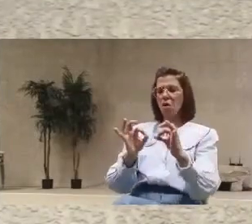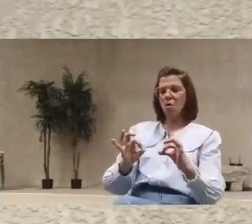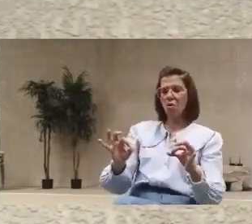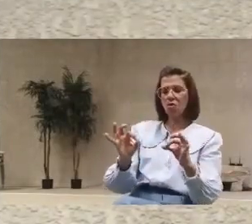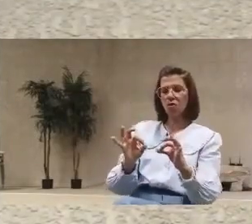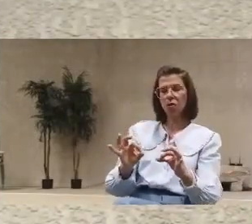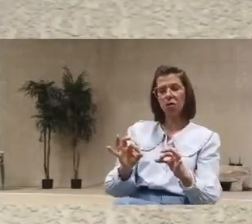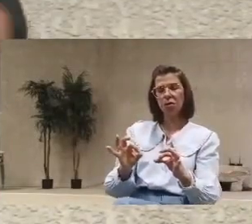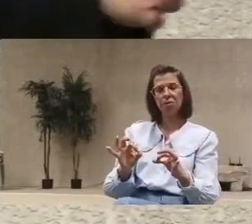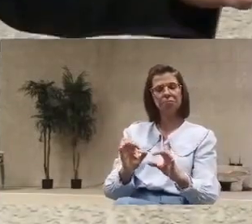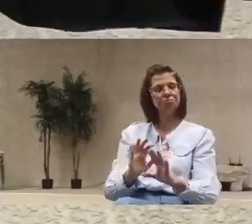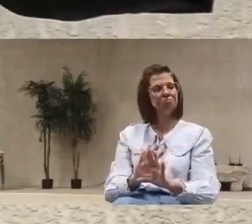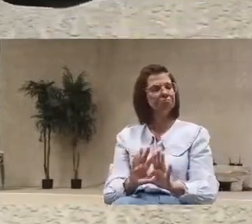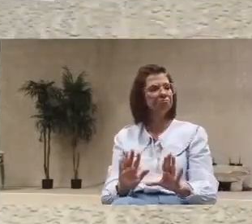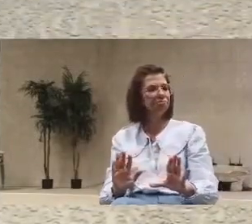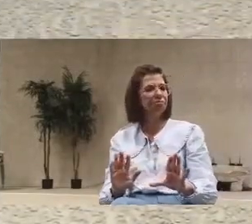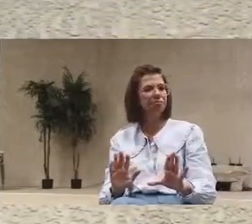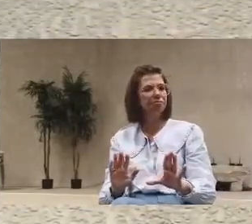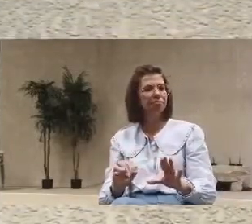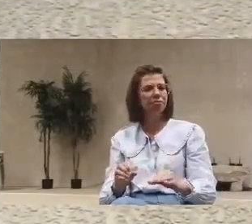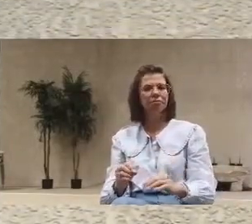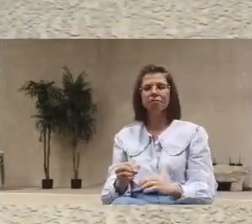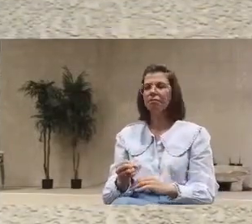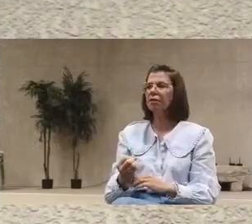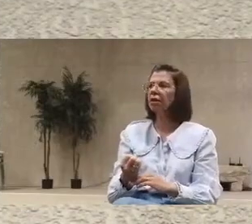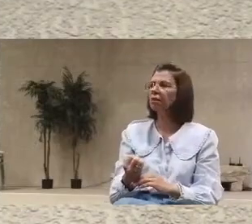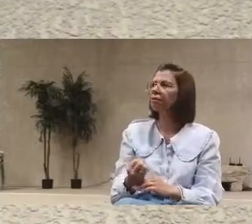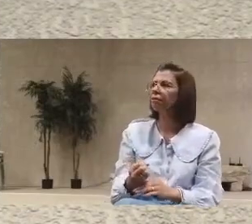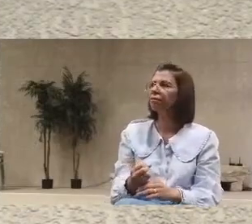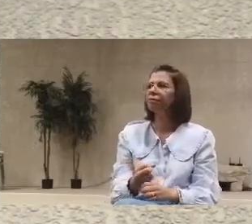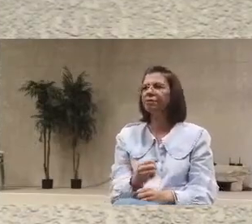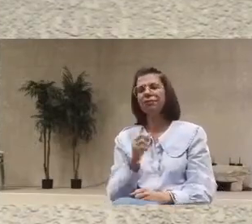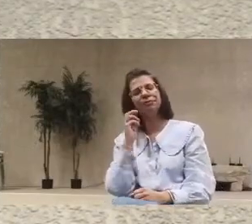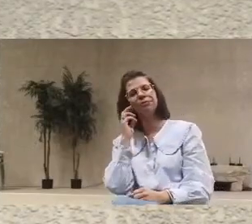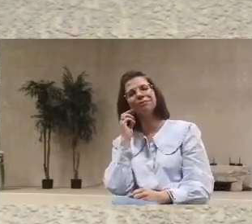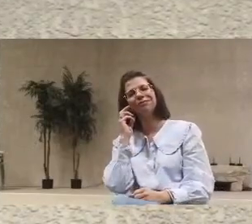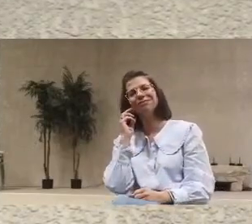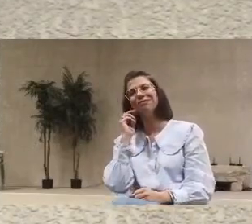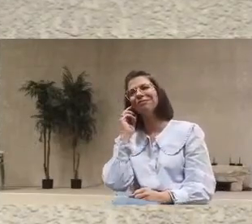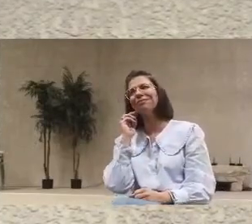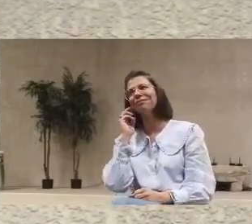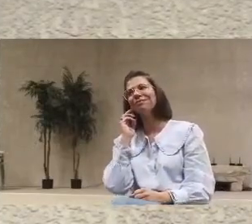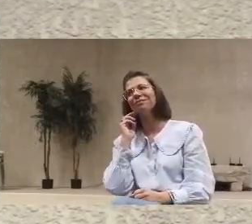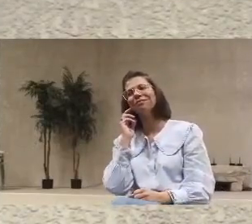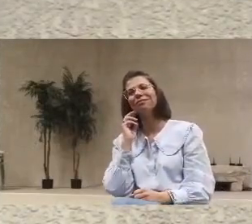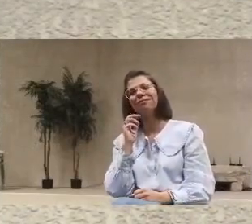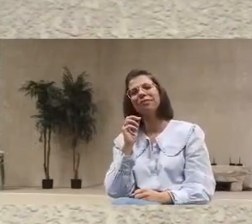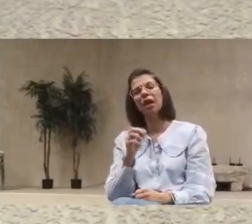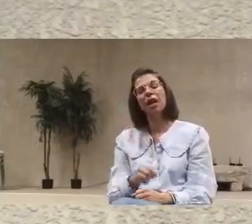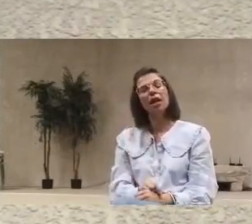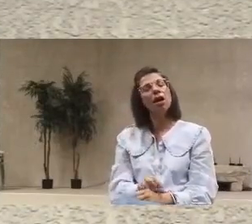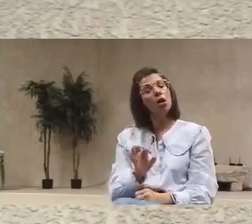le roi. C'est pour ça que nous chantons qu'il est le roi des rois, le seigneur des seigneurs.